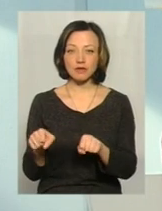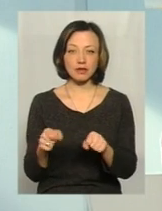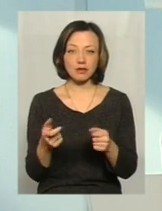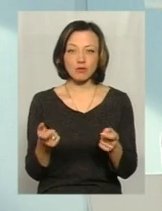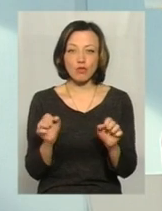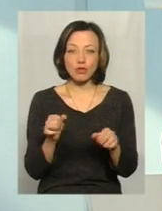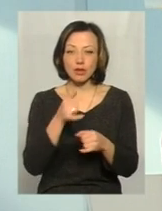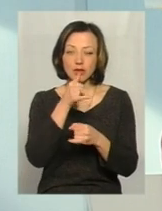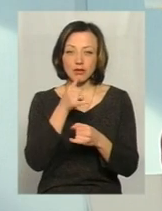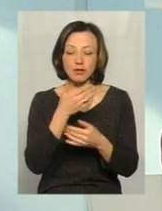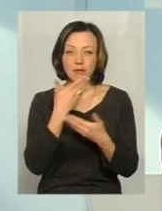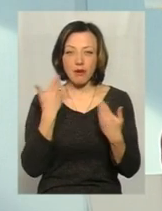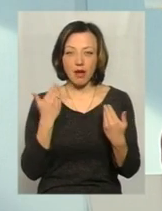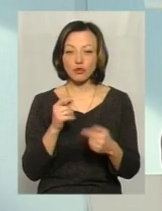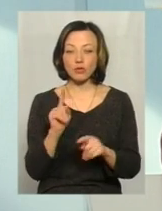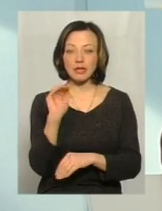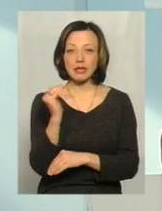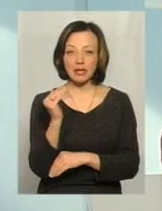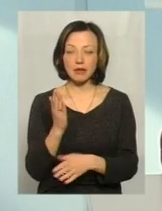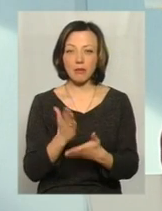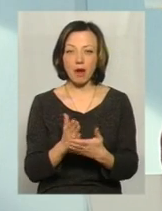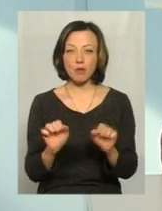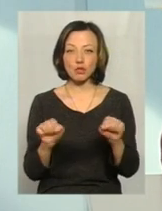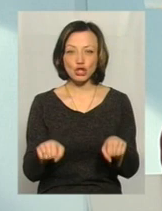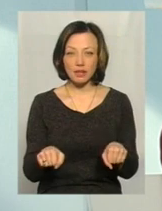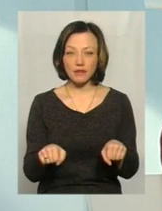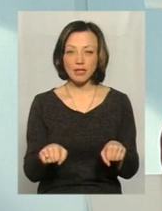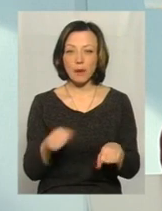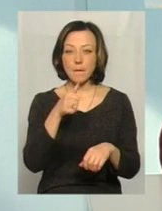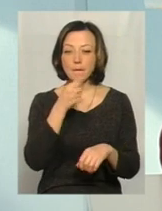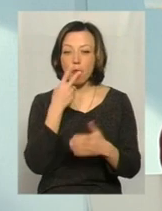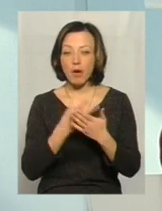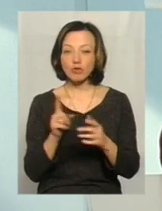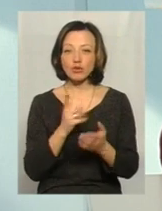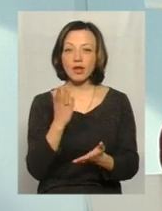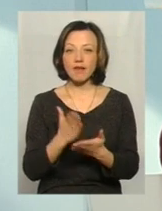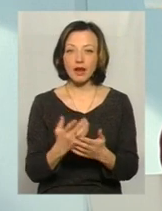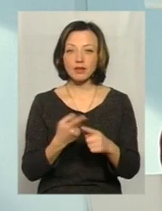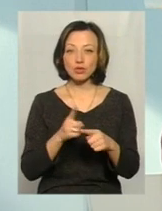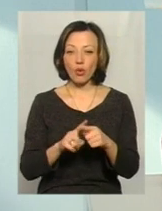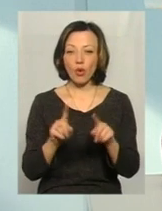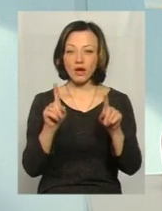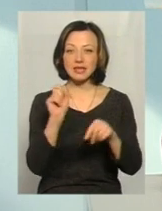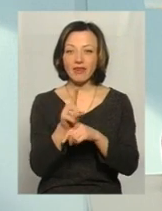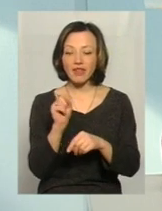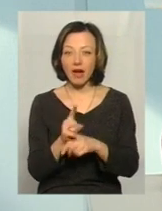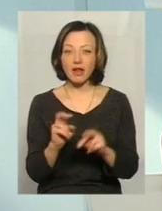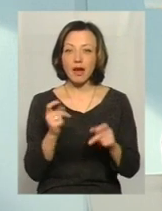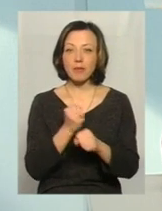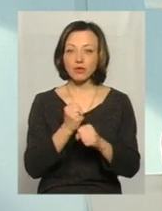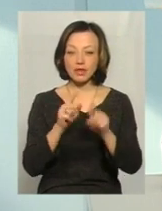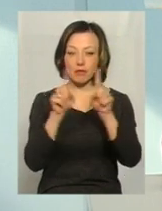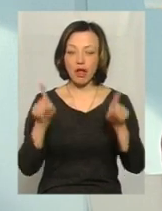може не бути. Для того, щоб дитина мала можливість побачити, що являють собою тестові завдання, як працювати з